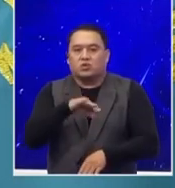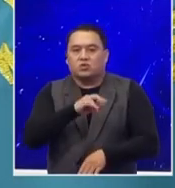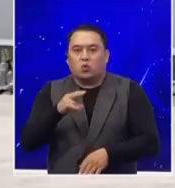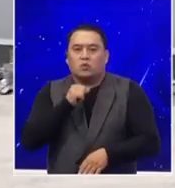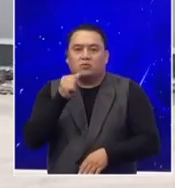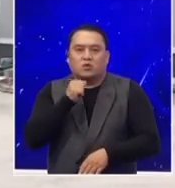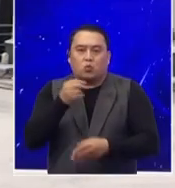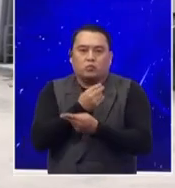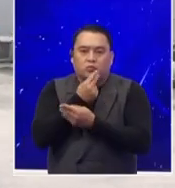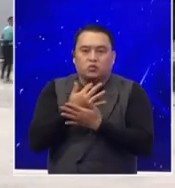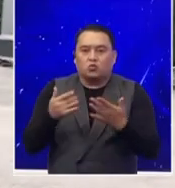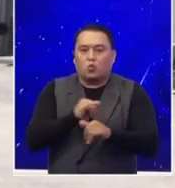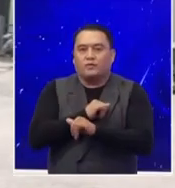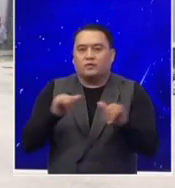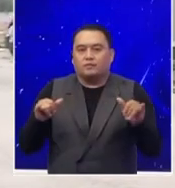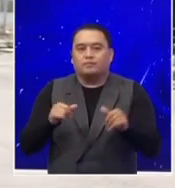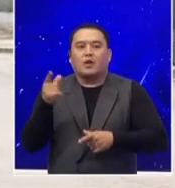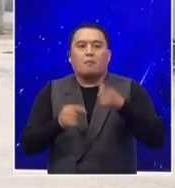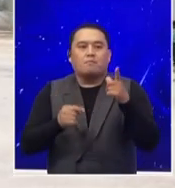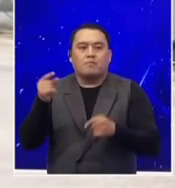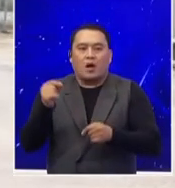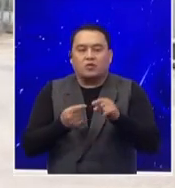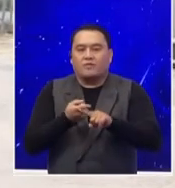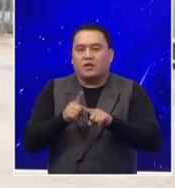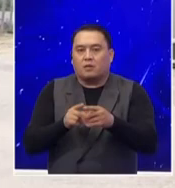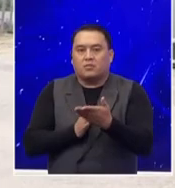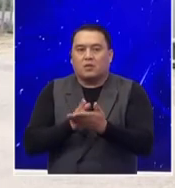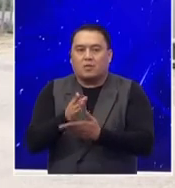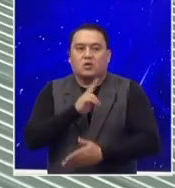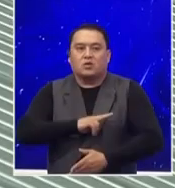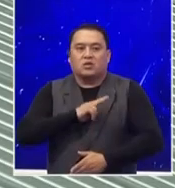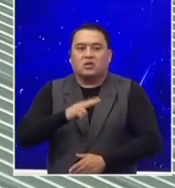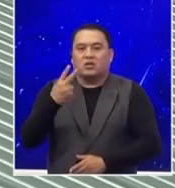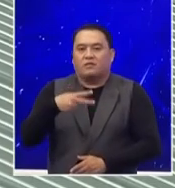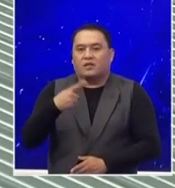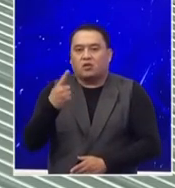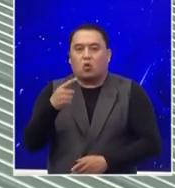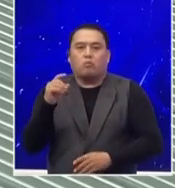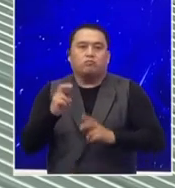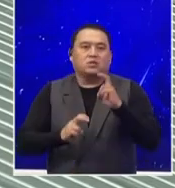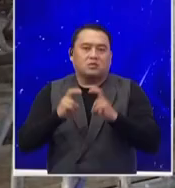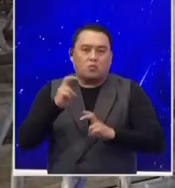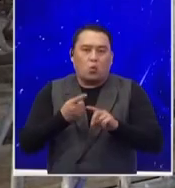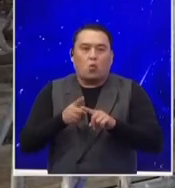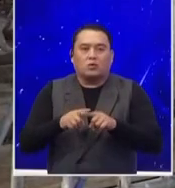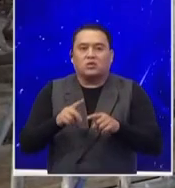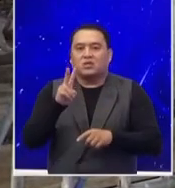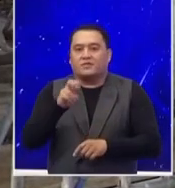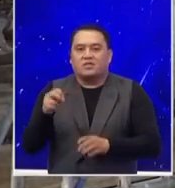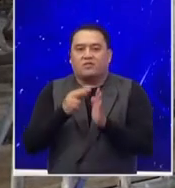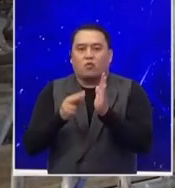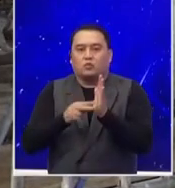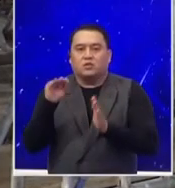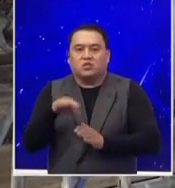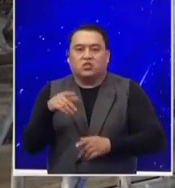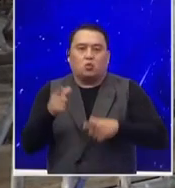продукта. Большое внимание уделяется и молочной отрасли. В этом направлении работают 21 предприятие. Суммарно они производят 280 тысяч